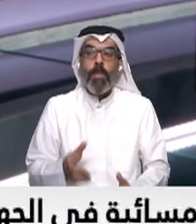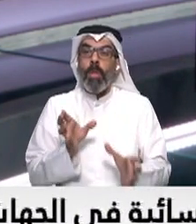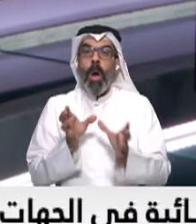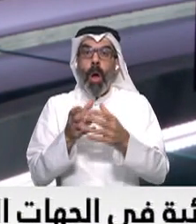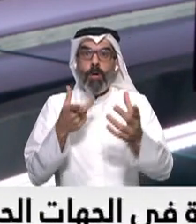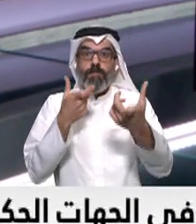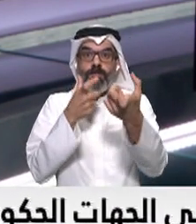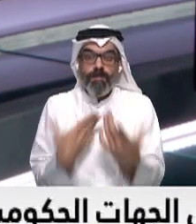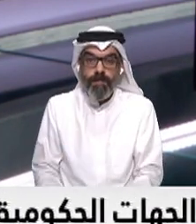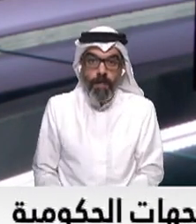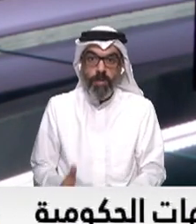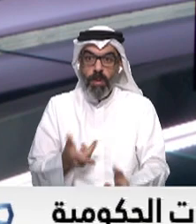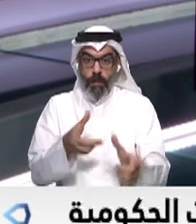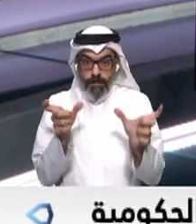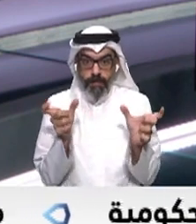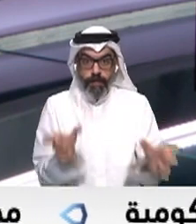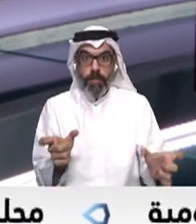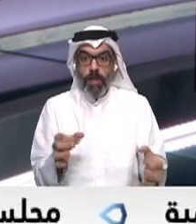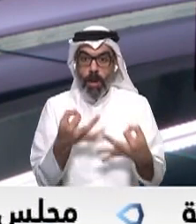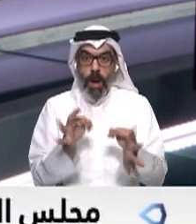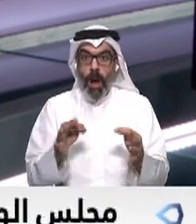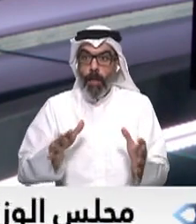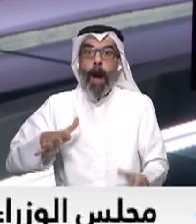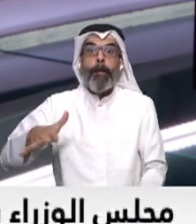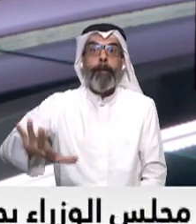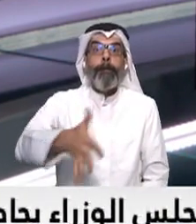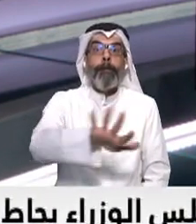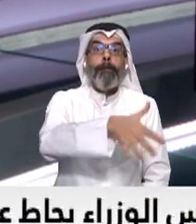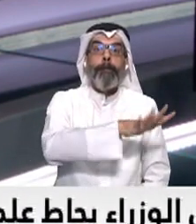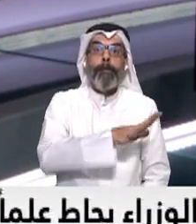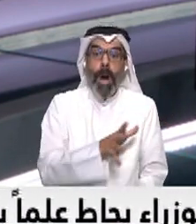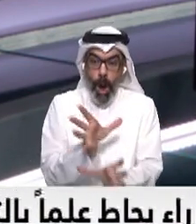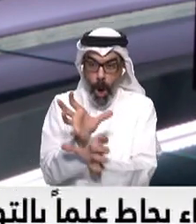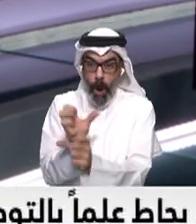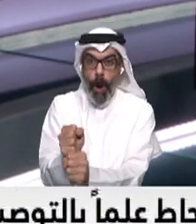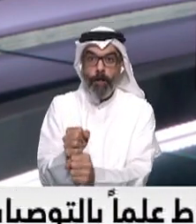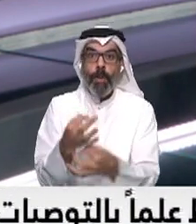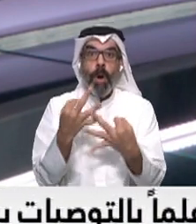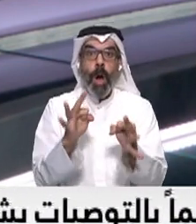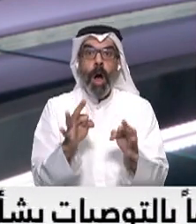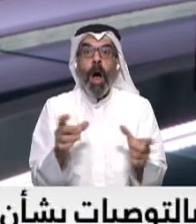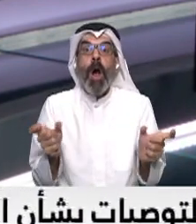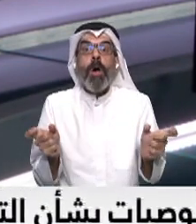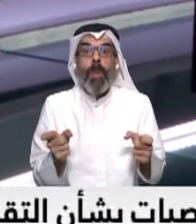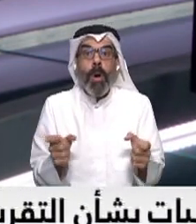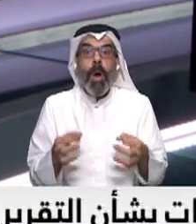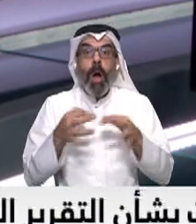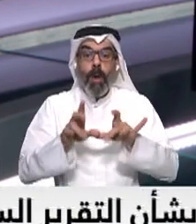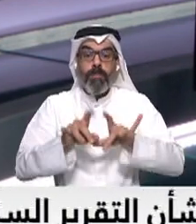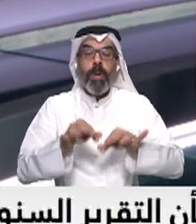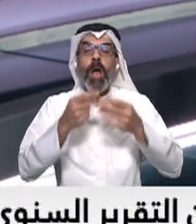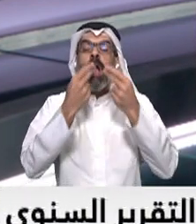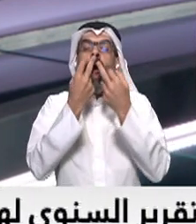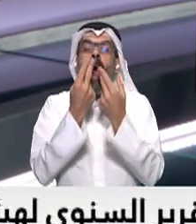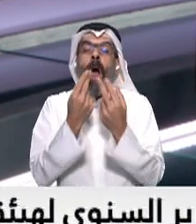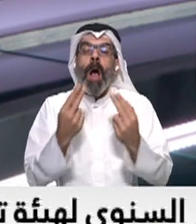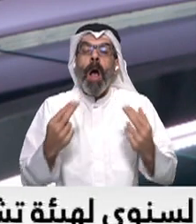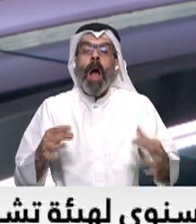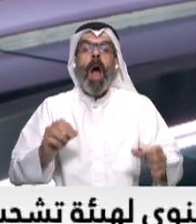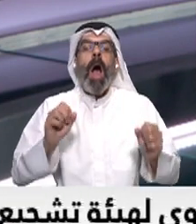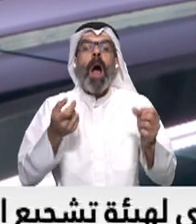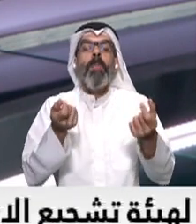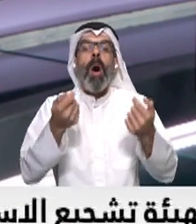المسلحة وضمان أمن الملاحة البحرية وتعزيز الأمن السبراني لمواجهة التهديدات الإلكترونية